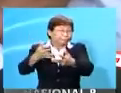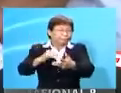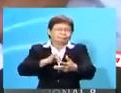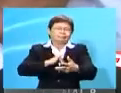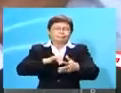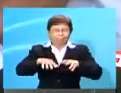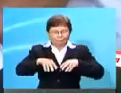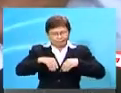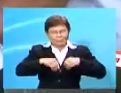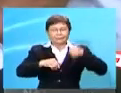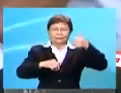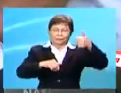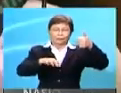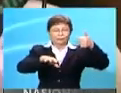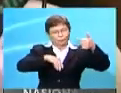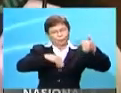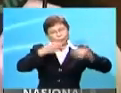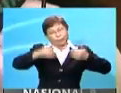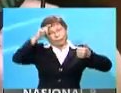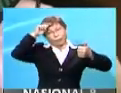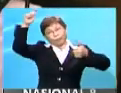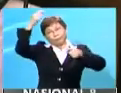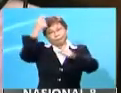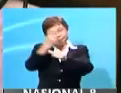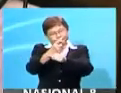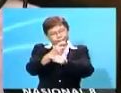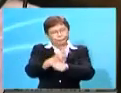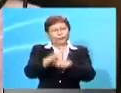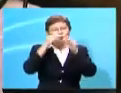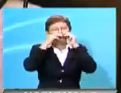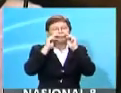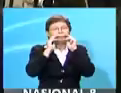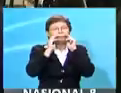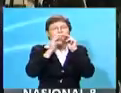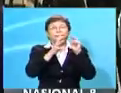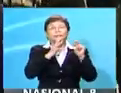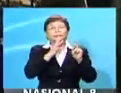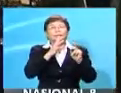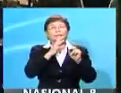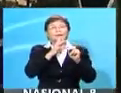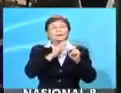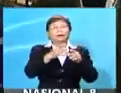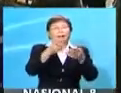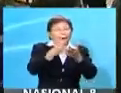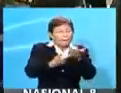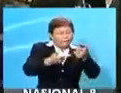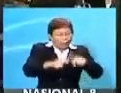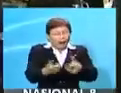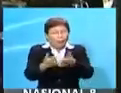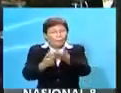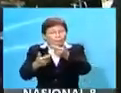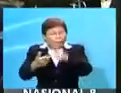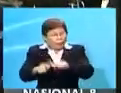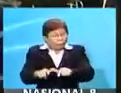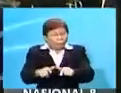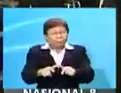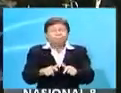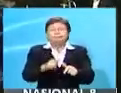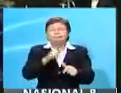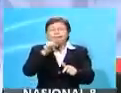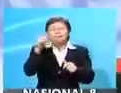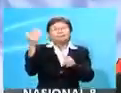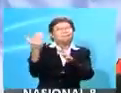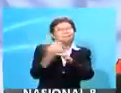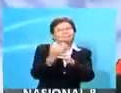Terimalah ini mungkin sudah ditakdirkan Tan sriidi menegaskan Setiap perkara yang berlaku dilakukan tidak akan